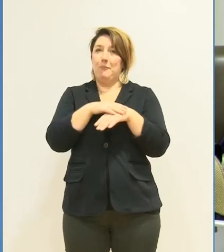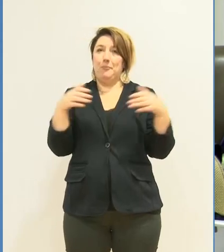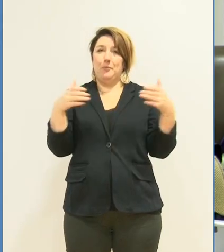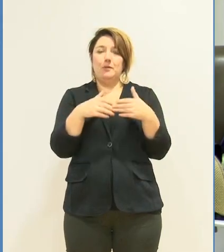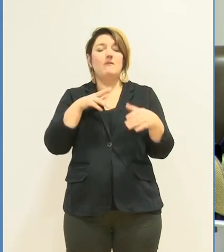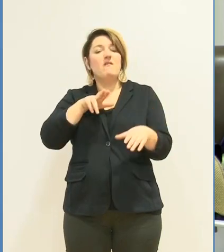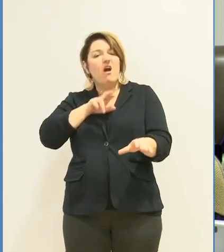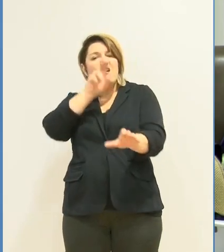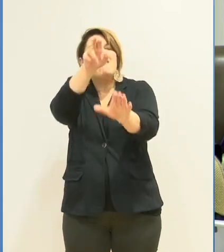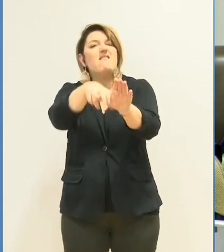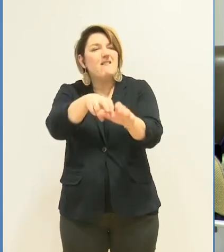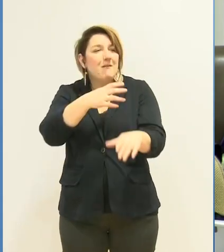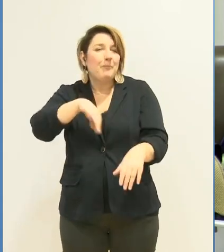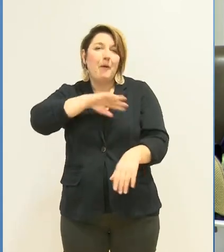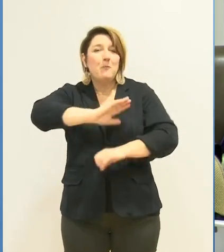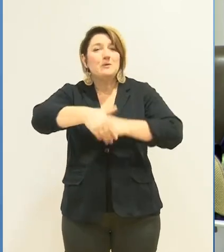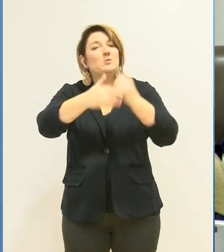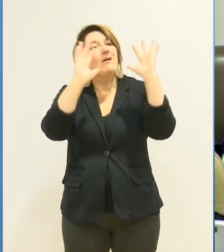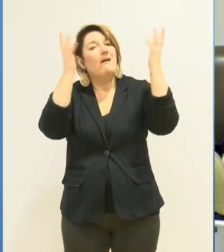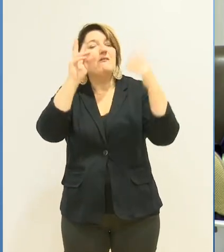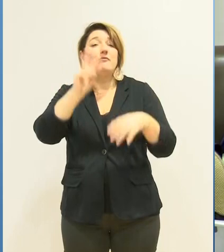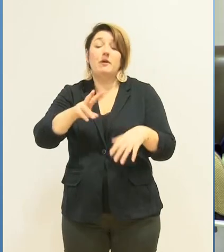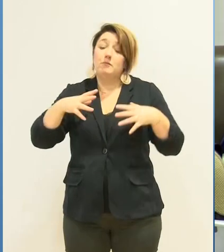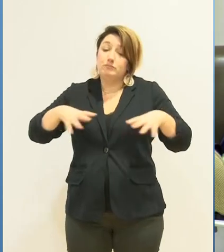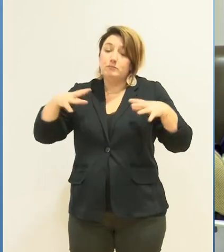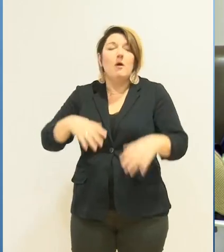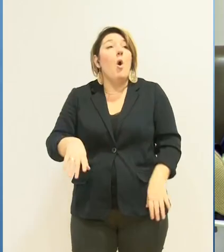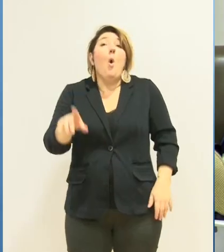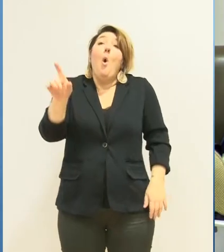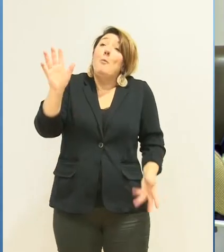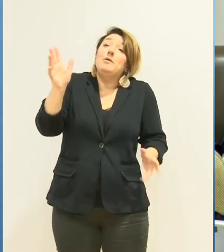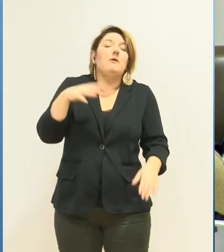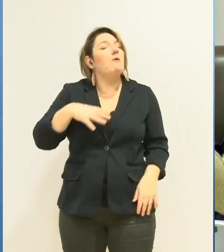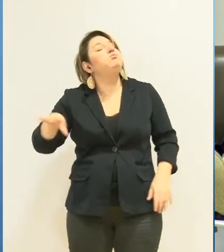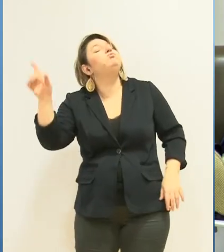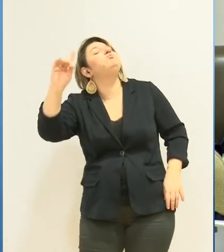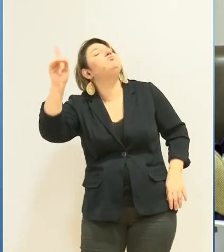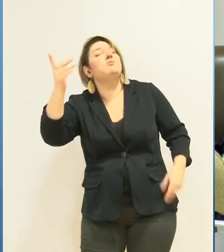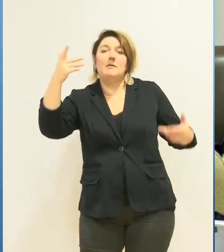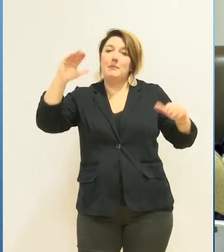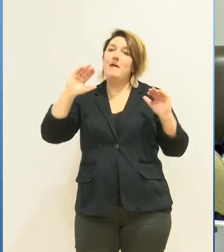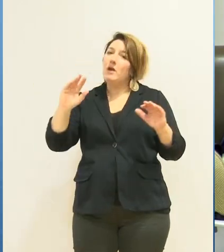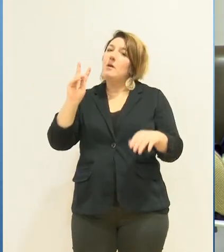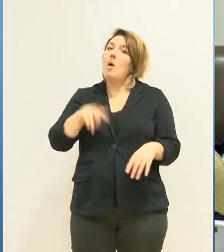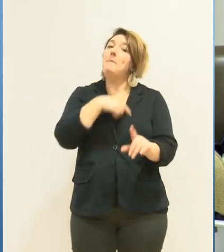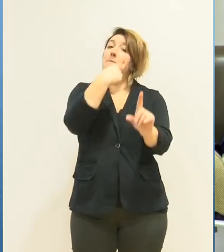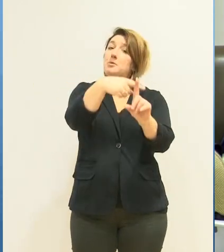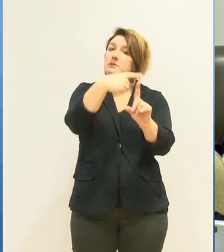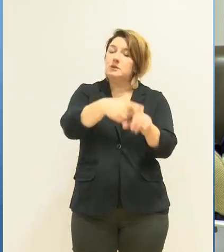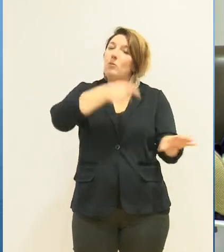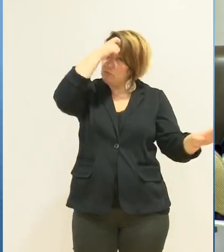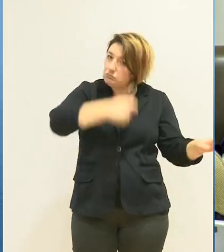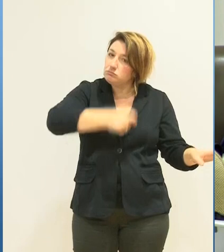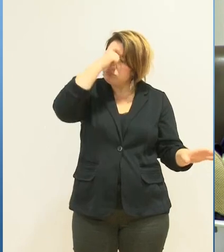soutenir non j'en suis pas là mais j'ai l'habitude dessous deux meneurs mais non mais j'ai quand même l'habitude de souligner ce qui me paraît